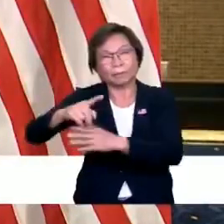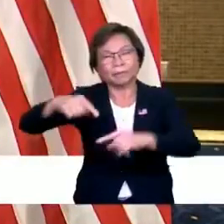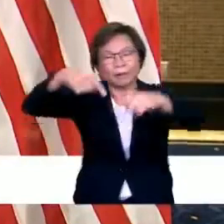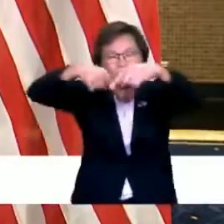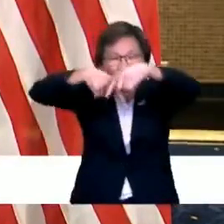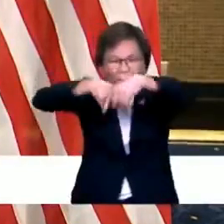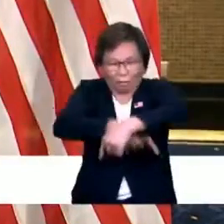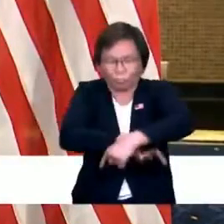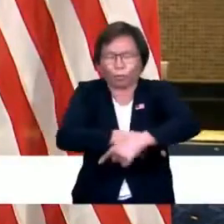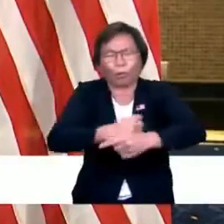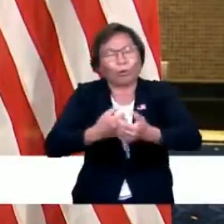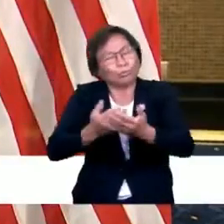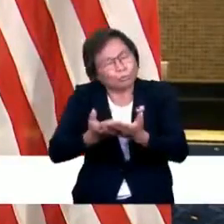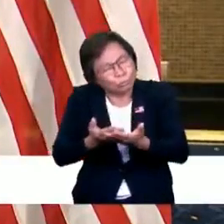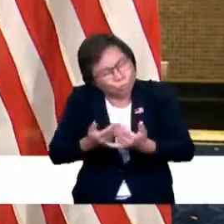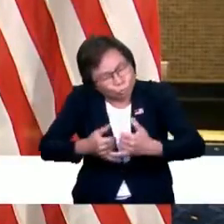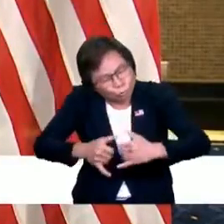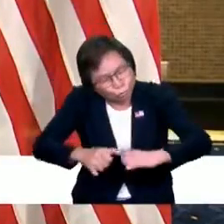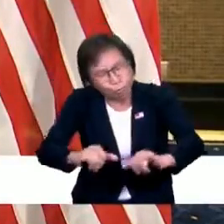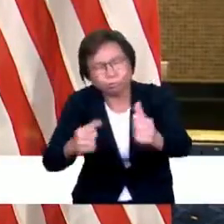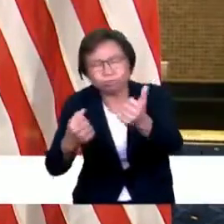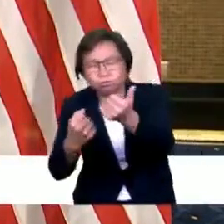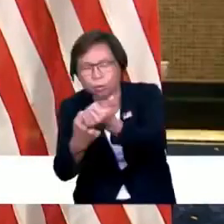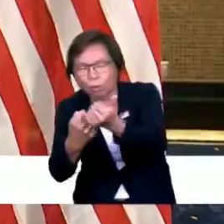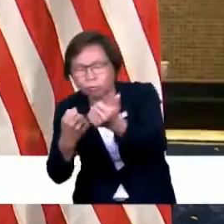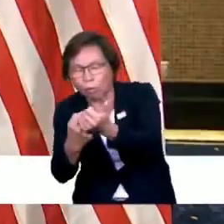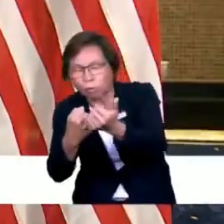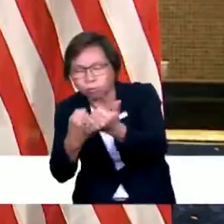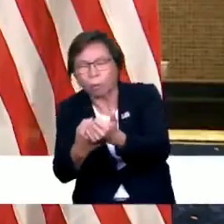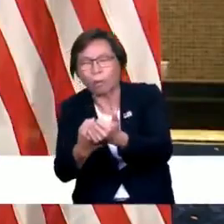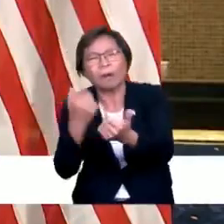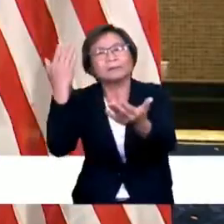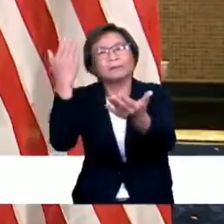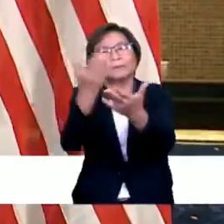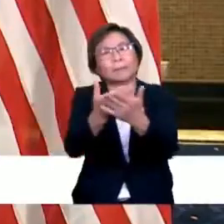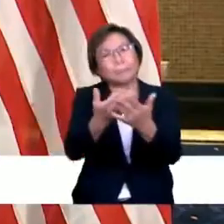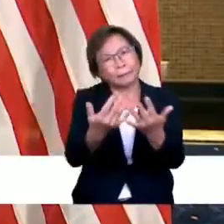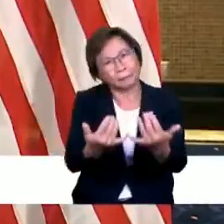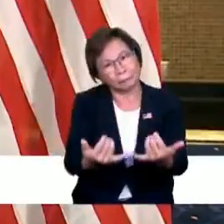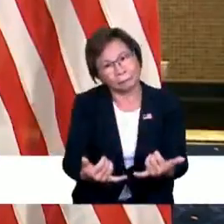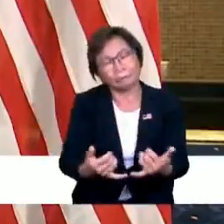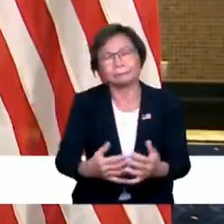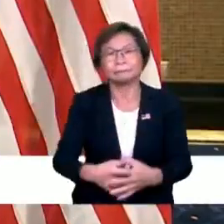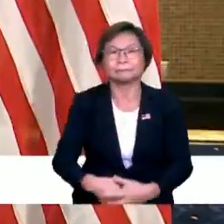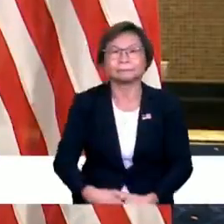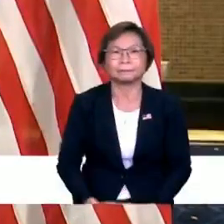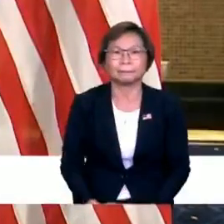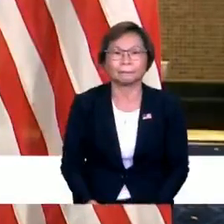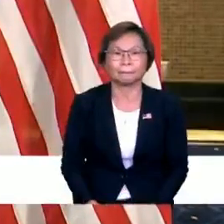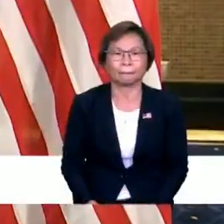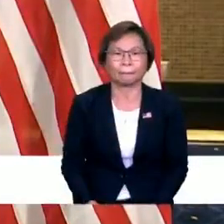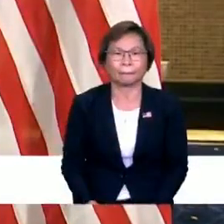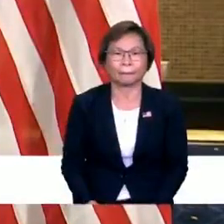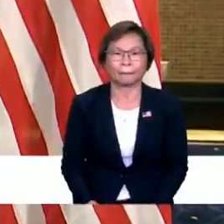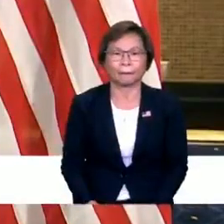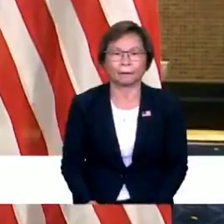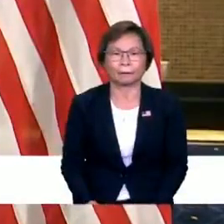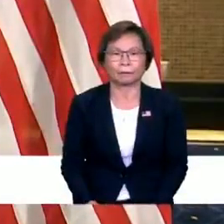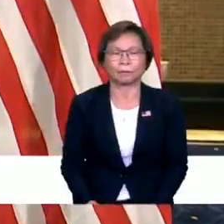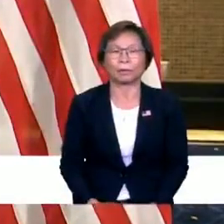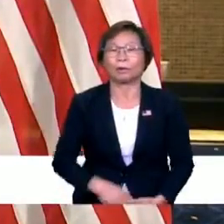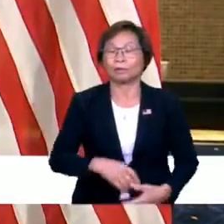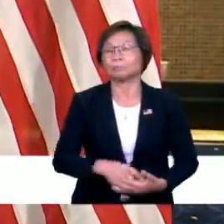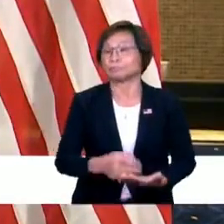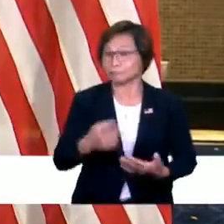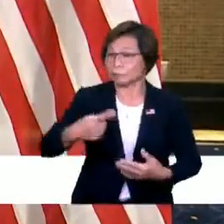terus memberikan sokongan kepada saya hinggalah ke saat ini Hai kepada